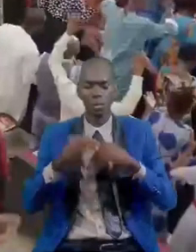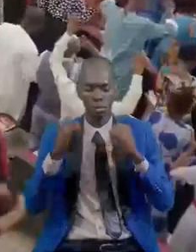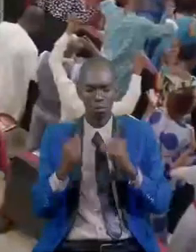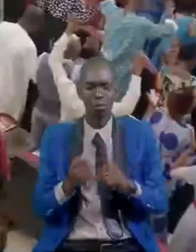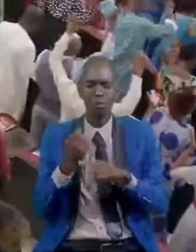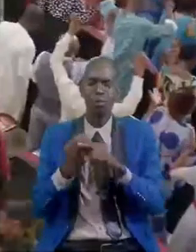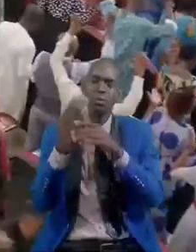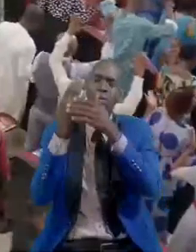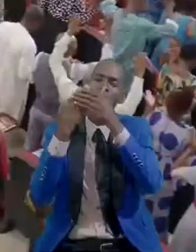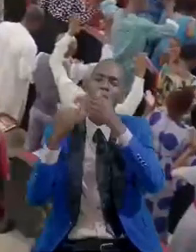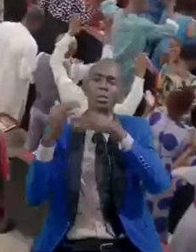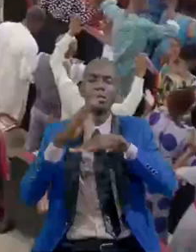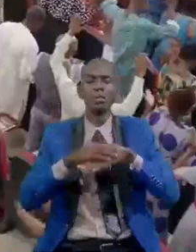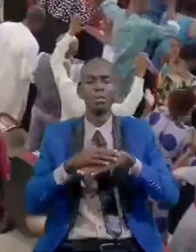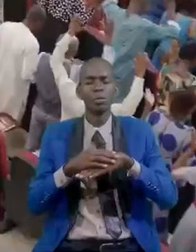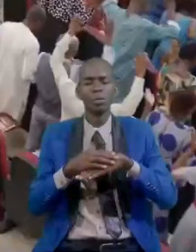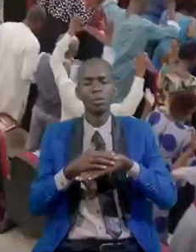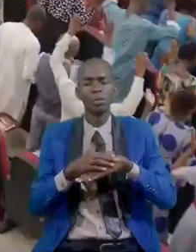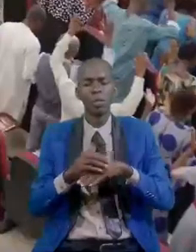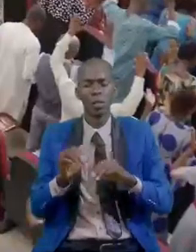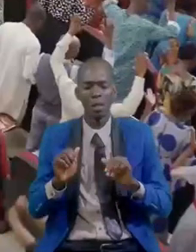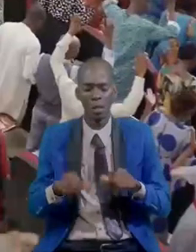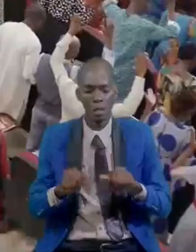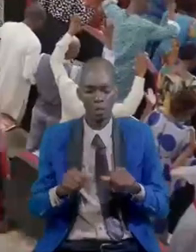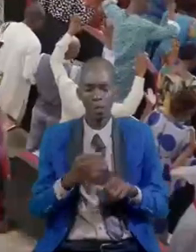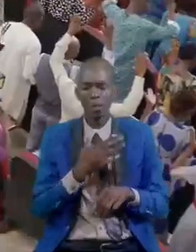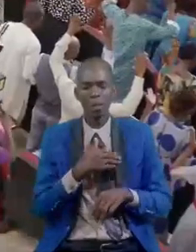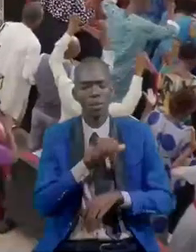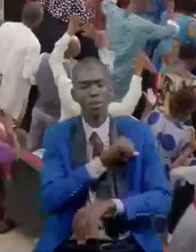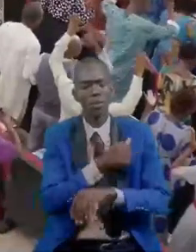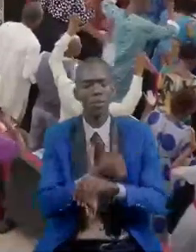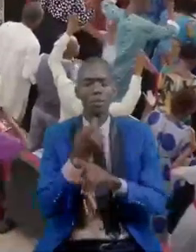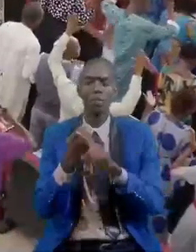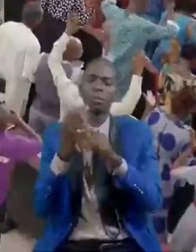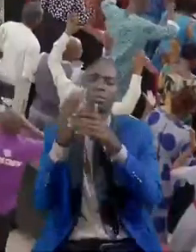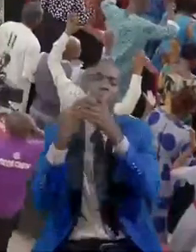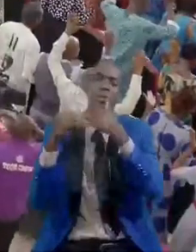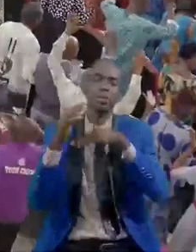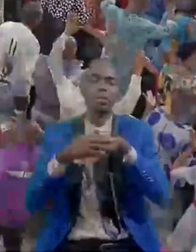l'onction d'en haut, la capacité, l'autorité d'en haut.